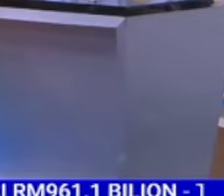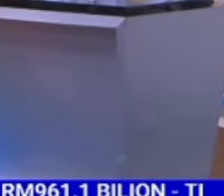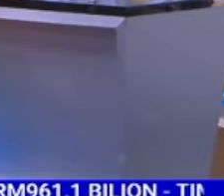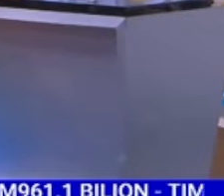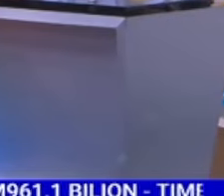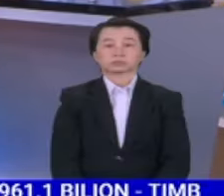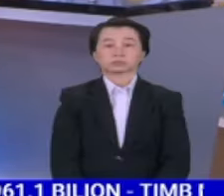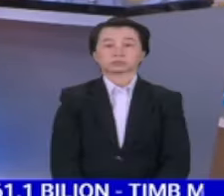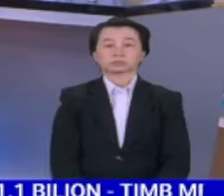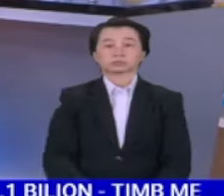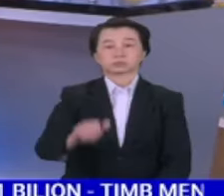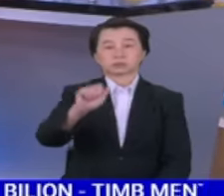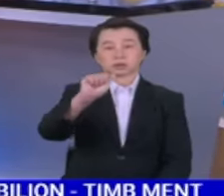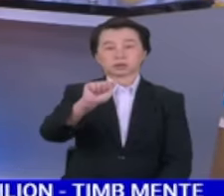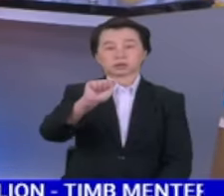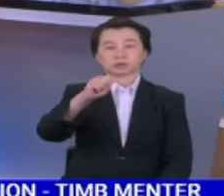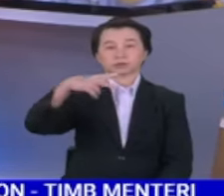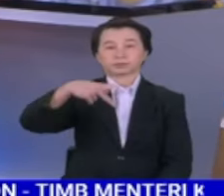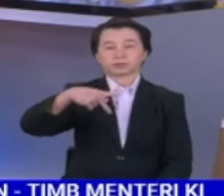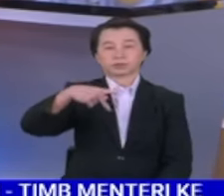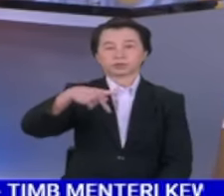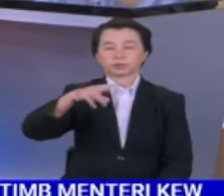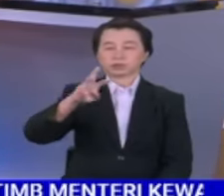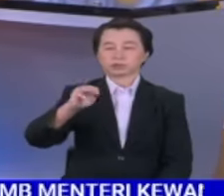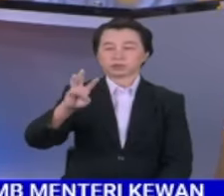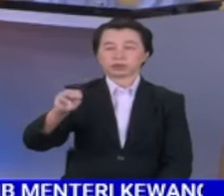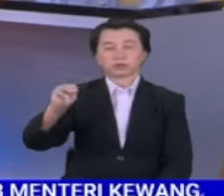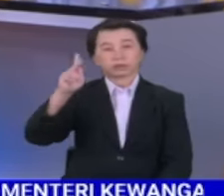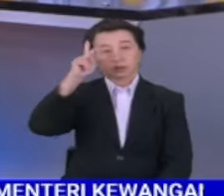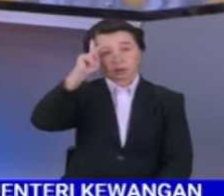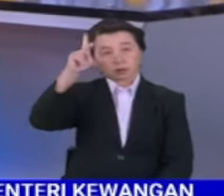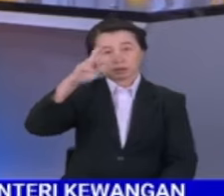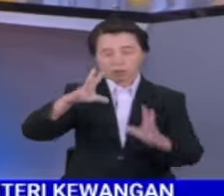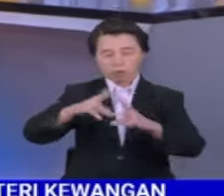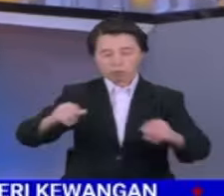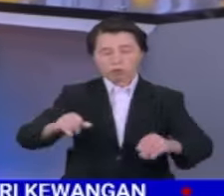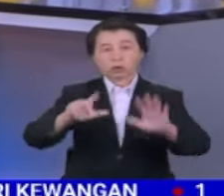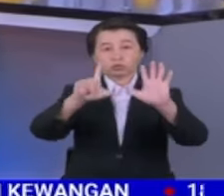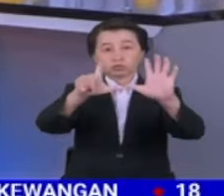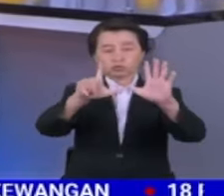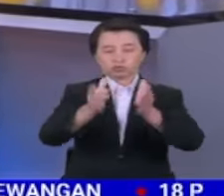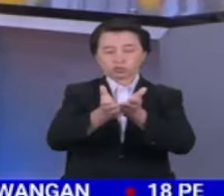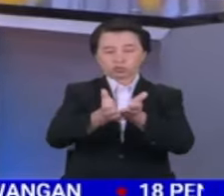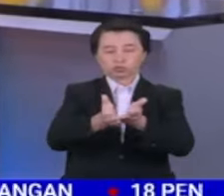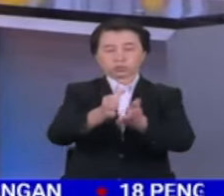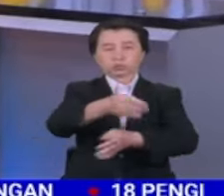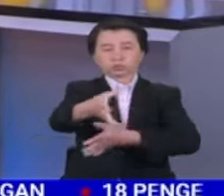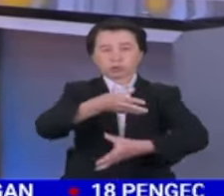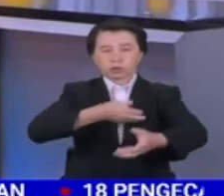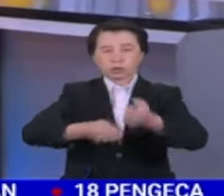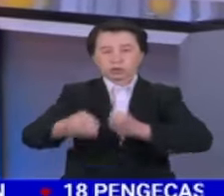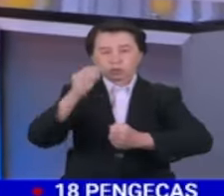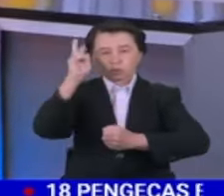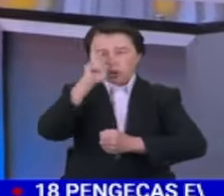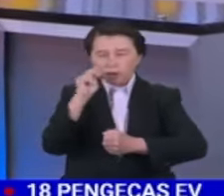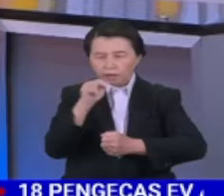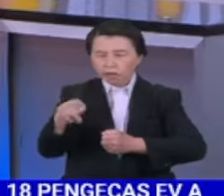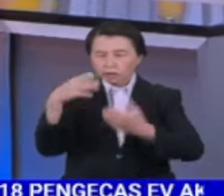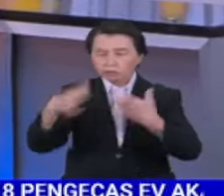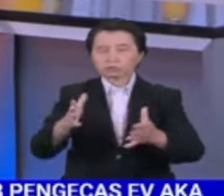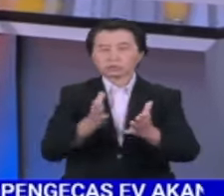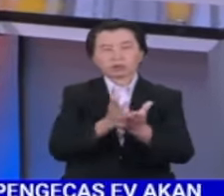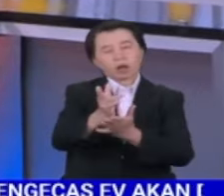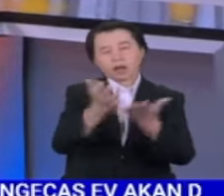agensi penguasaan maritim Malaysia maritim Malaysia Kelantan melupuskan 7 buah Bu nelayan asing Vietnam yang telah